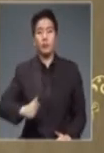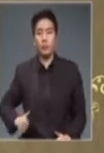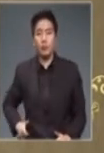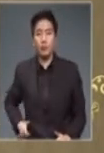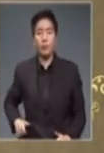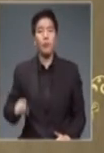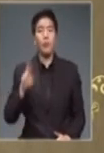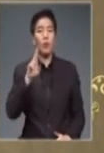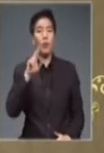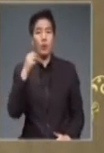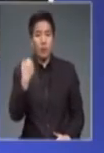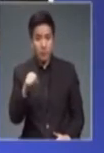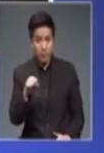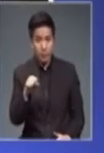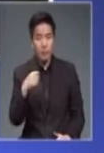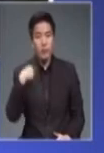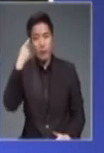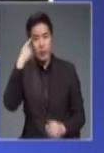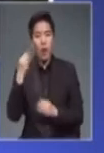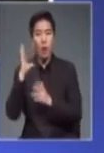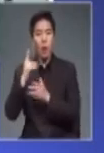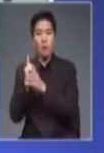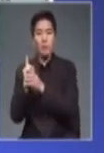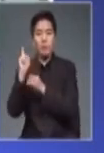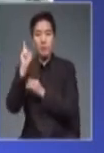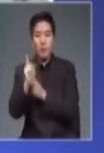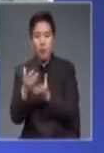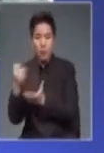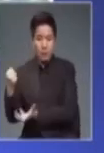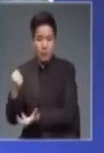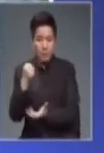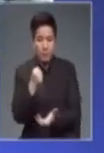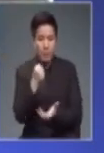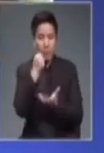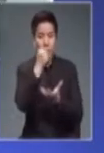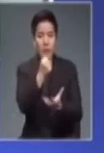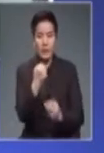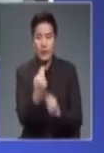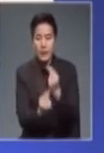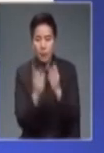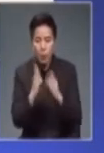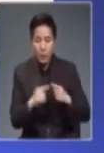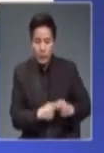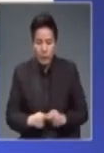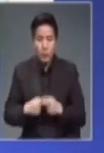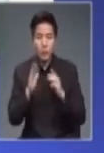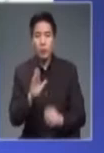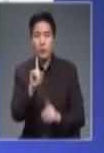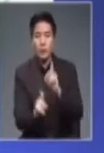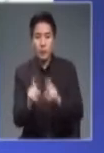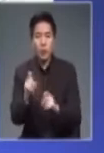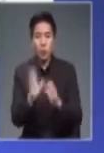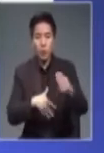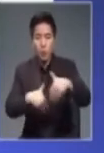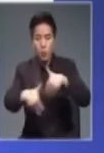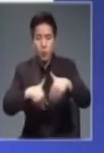คใต้ที่ผ่านมาโดยได้พระราชทานพระราชทรัพย์ส่วนพระองค์จำนวน40ล้านบาทประกอบด้วยทุนการศึกษาจำนวน27